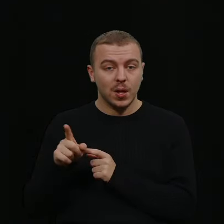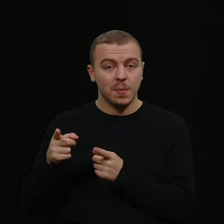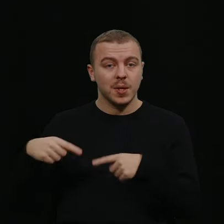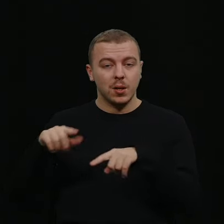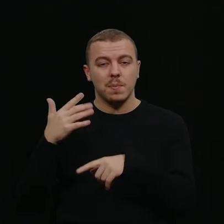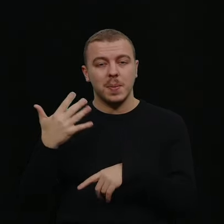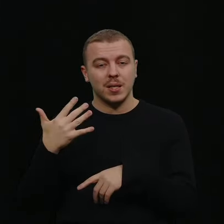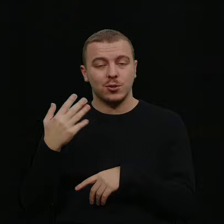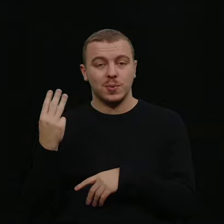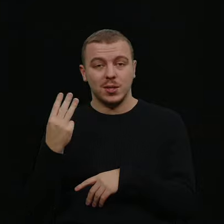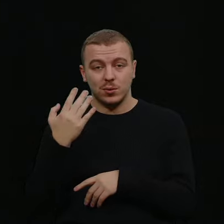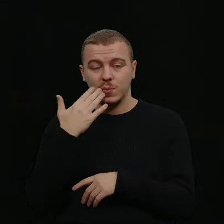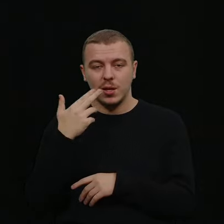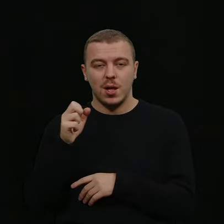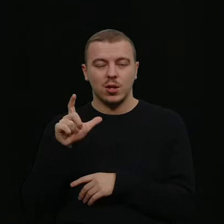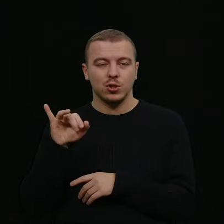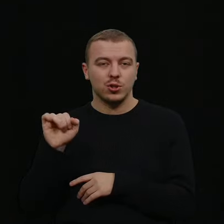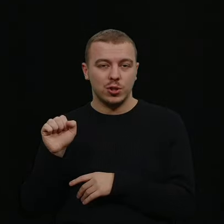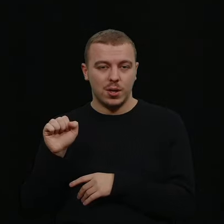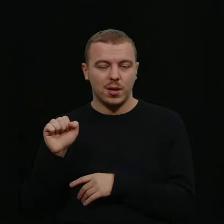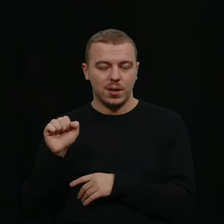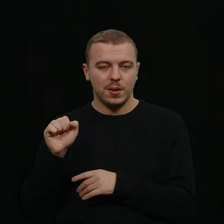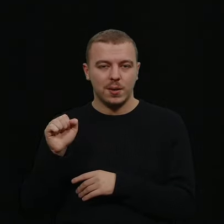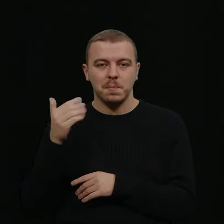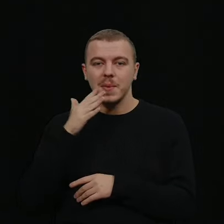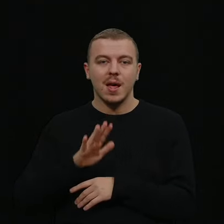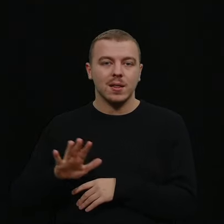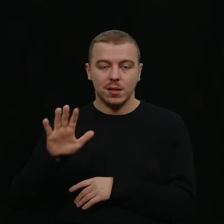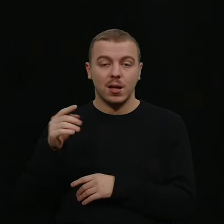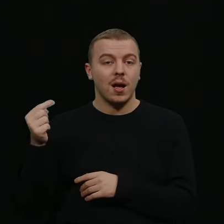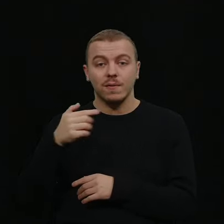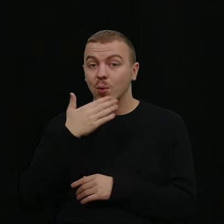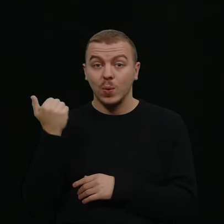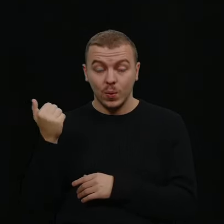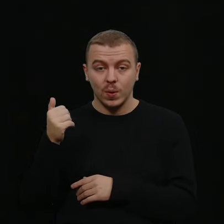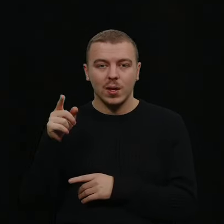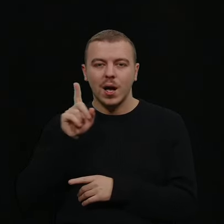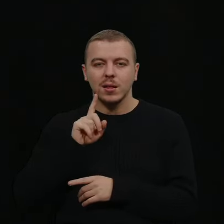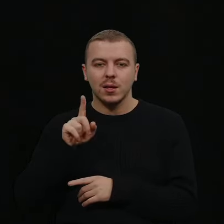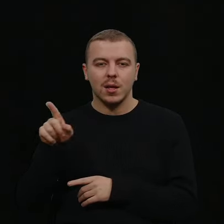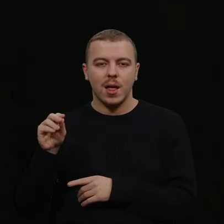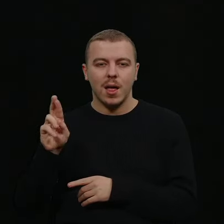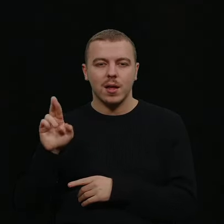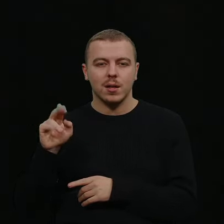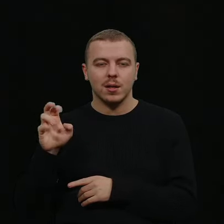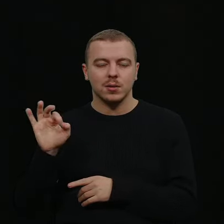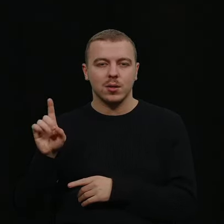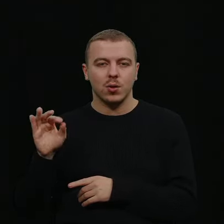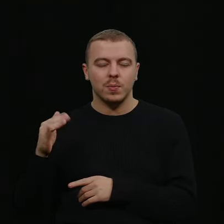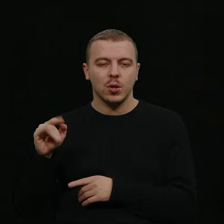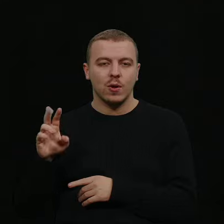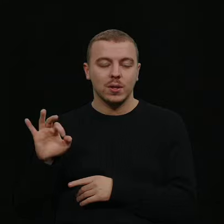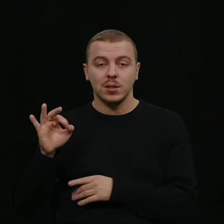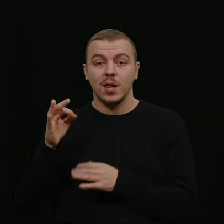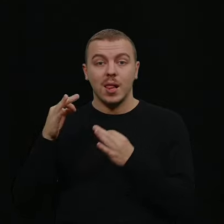apygardos 53 Nalšios pietinės antrojo turo debatus neatvyko. Kitas kandidatas, tai Erikas Demidovas, partija